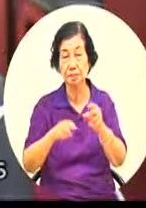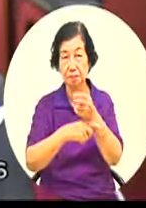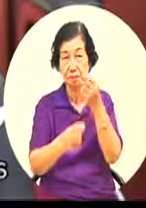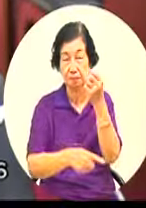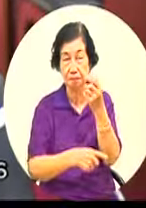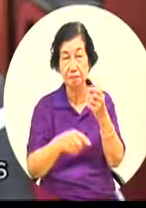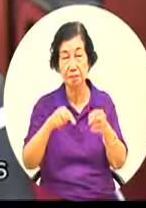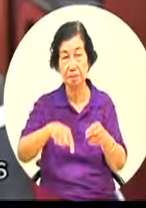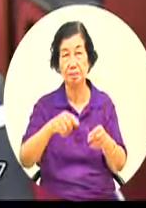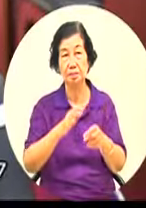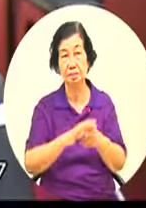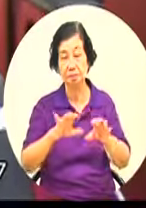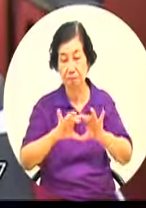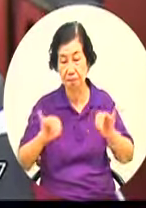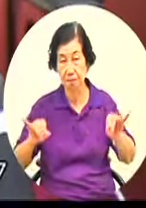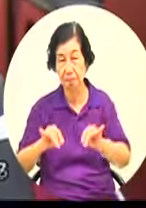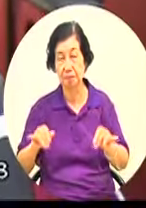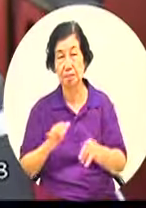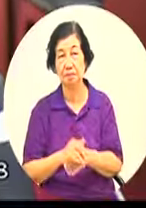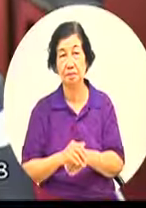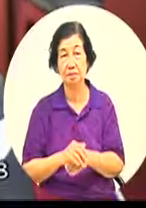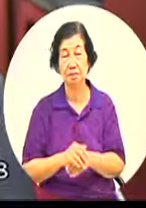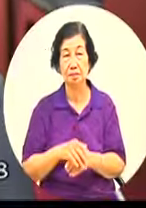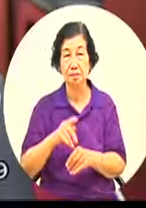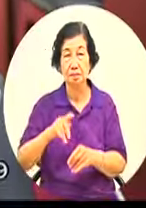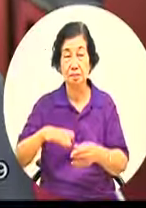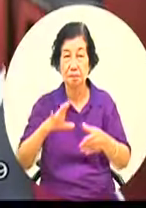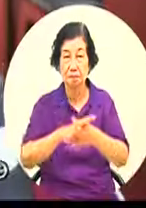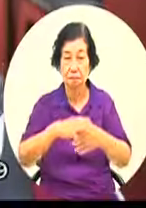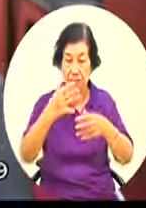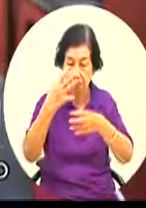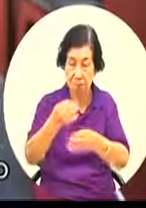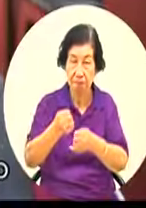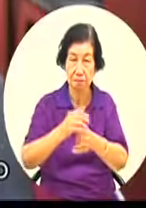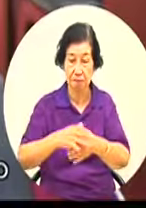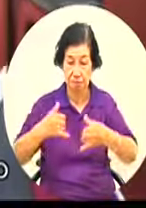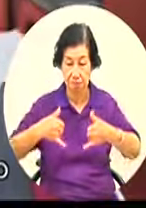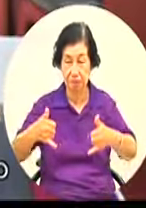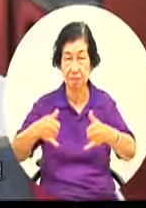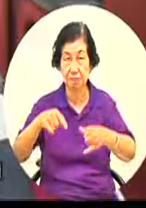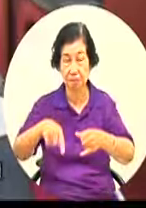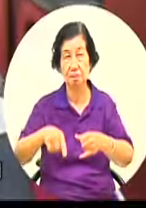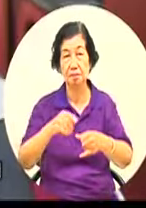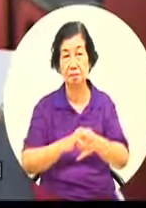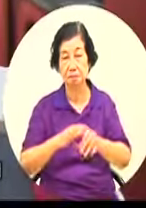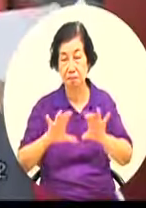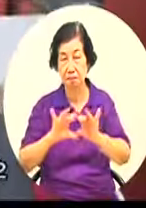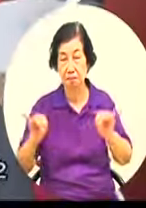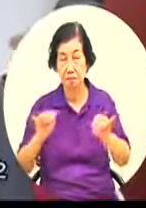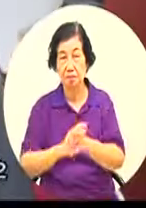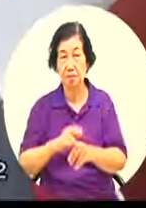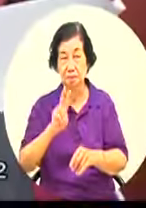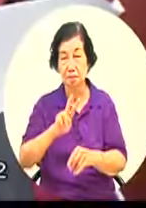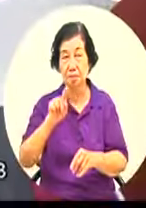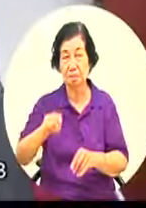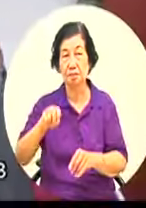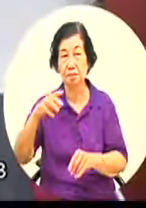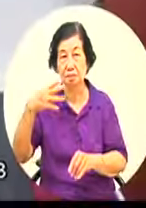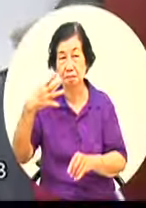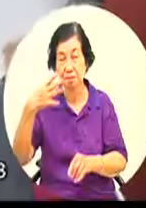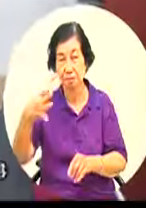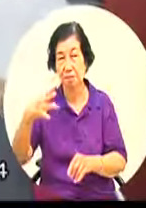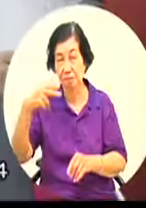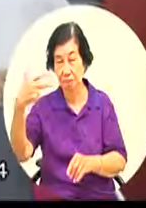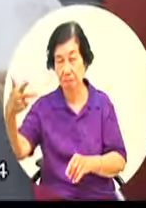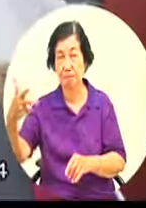文中小一直是这个2.45公顷呢，非常好用。阮需要公园，但是遐公园足多，但